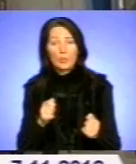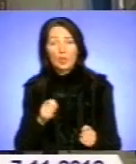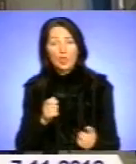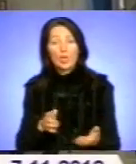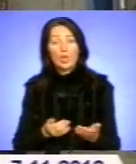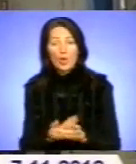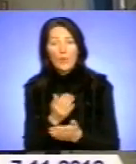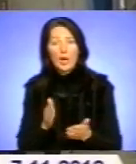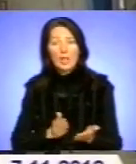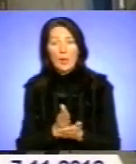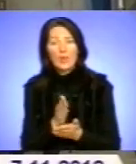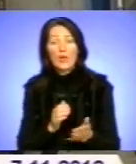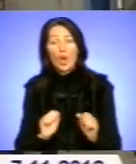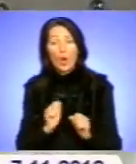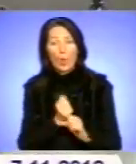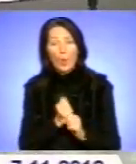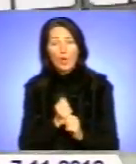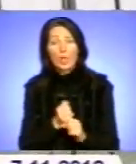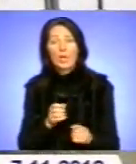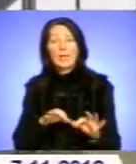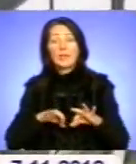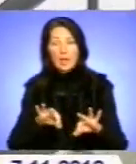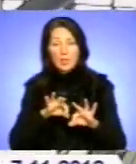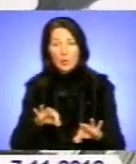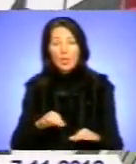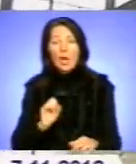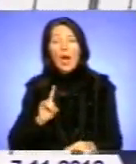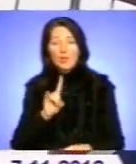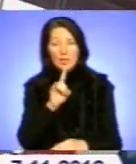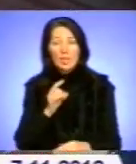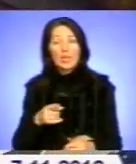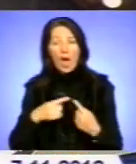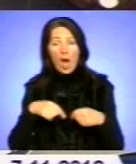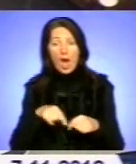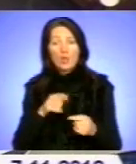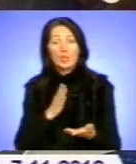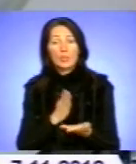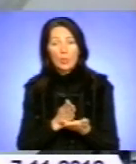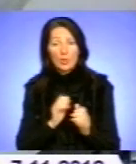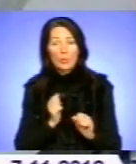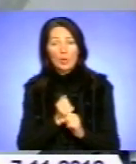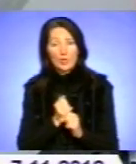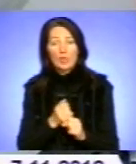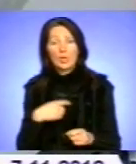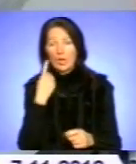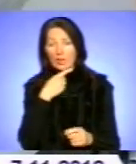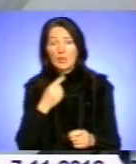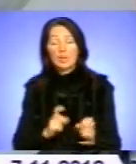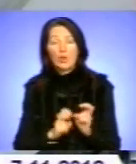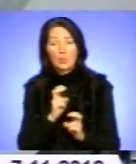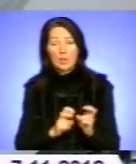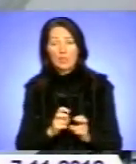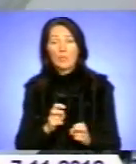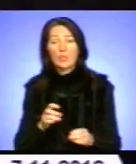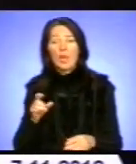Зокрема, транспортна та авіаційна галузі мають всі шанси працювати на розвиток власного виробництва. На початку тижня прем'єр презентував модернізовані вертольоти